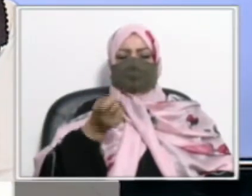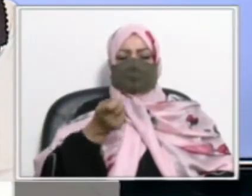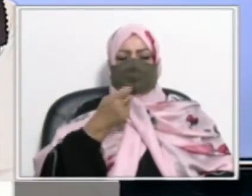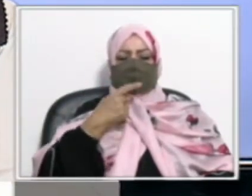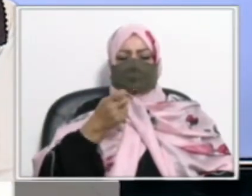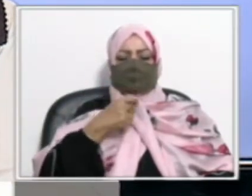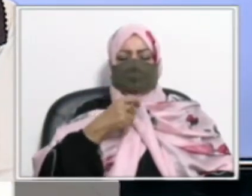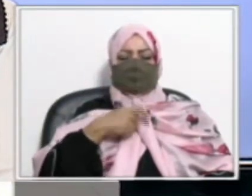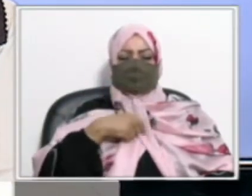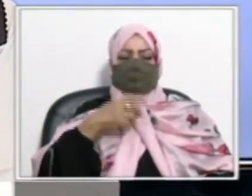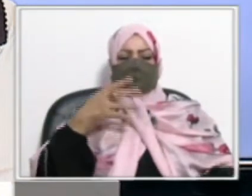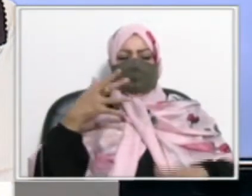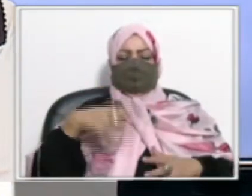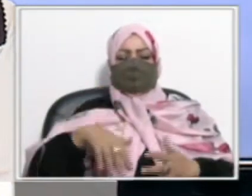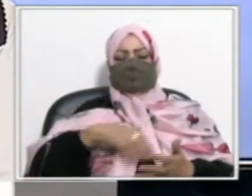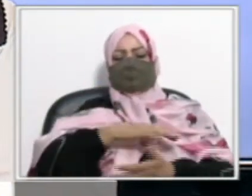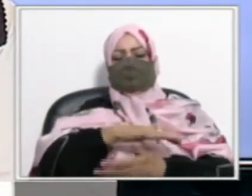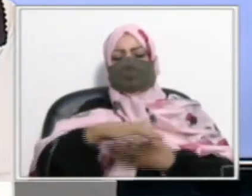هذه؟